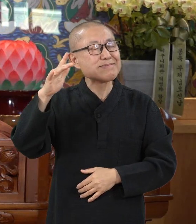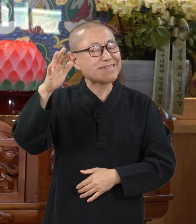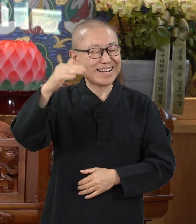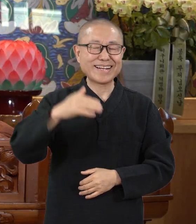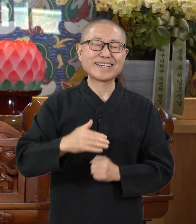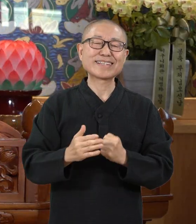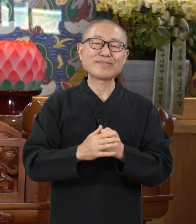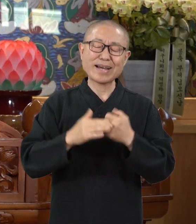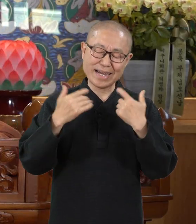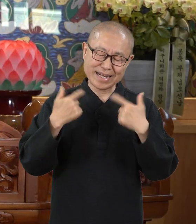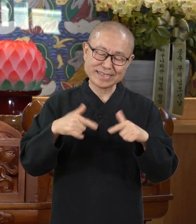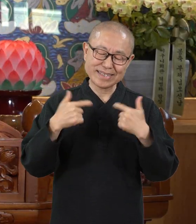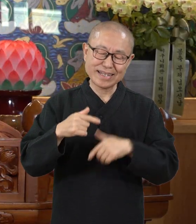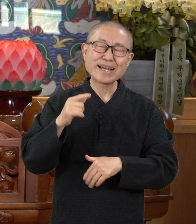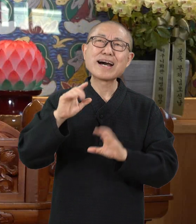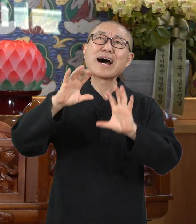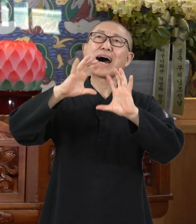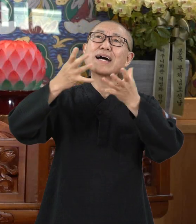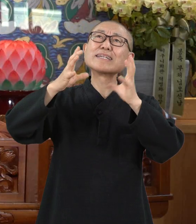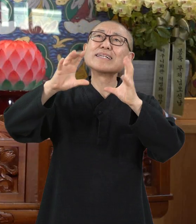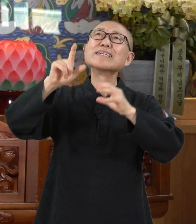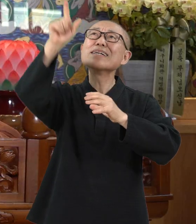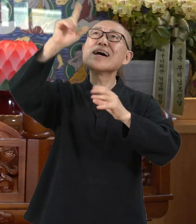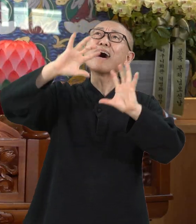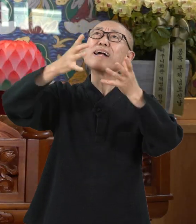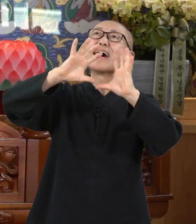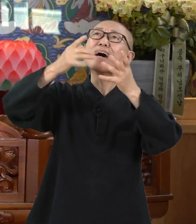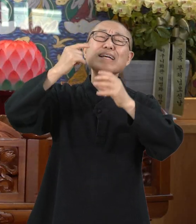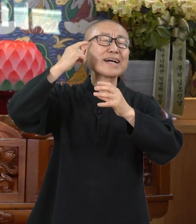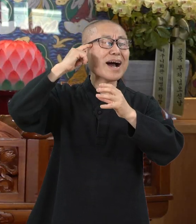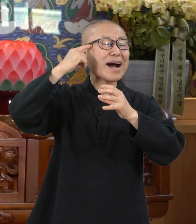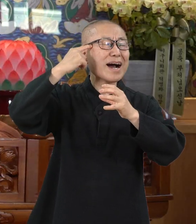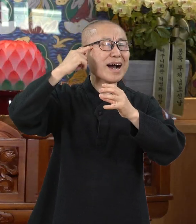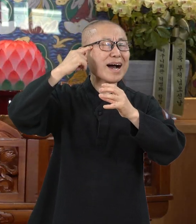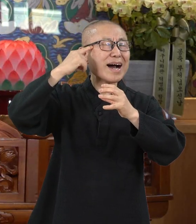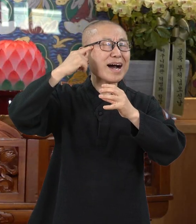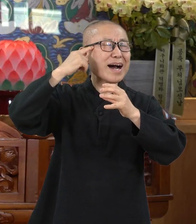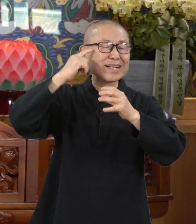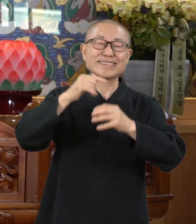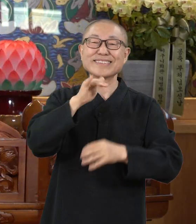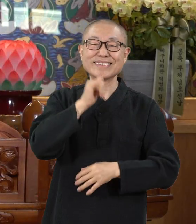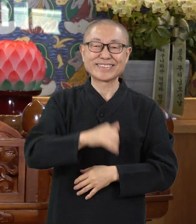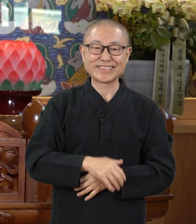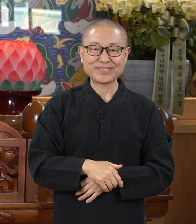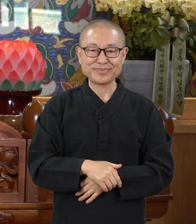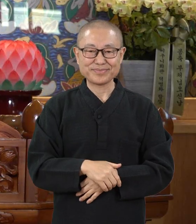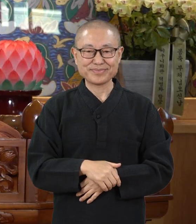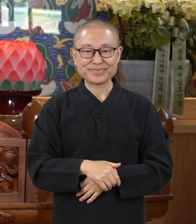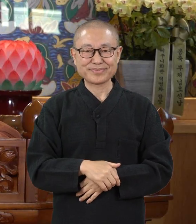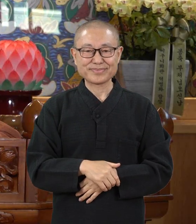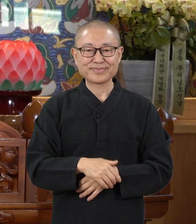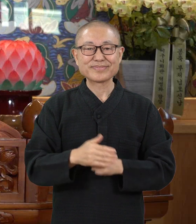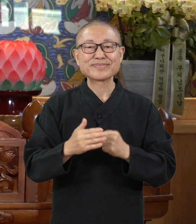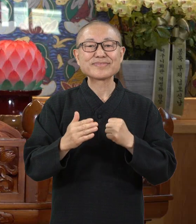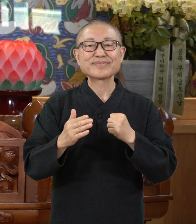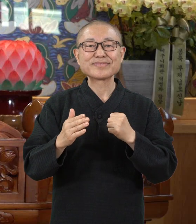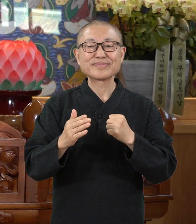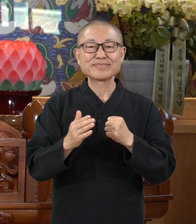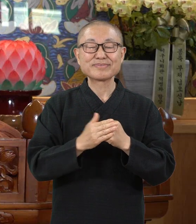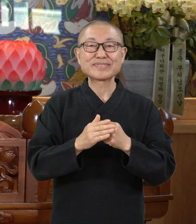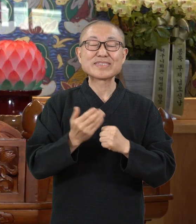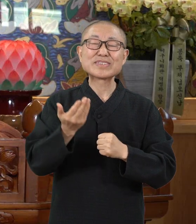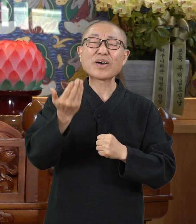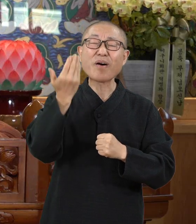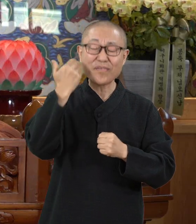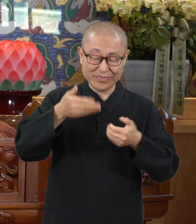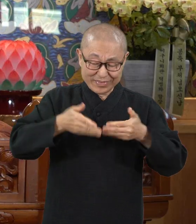그리워서 계속 전생 천상의 이야기를 생각하고 있어요. 그래서